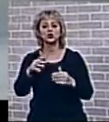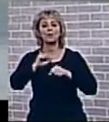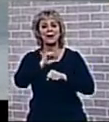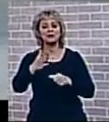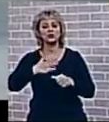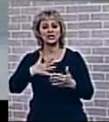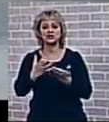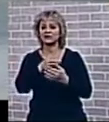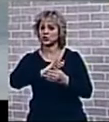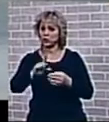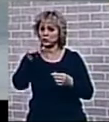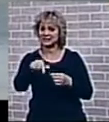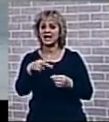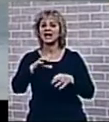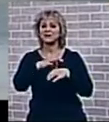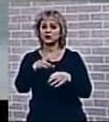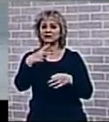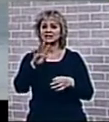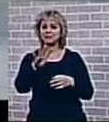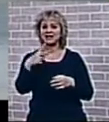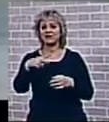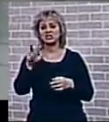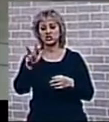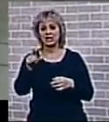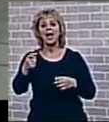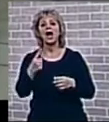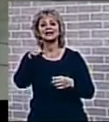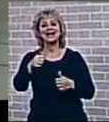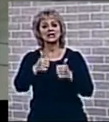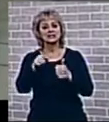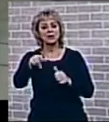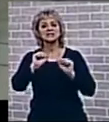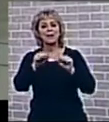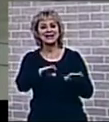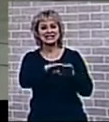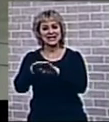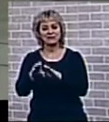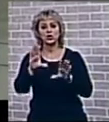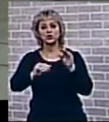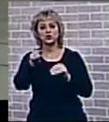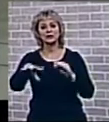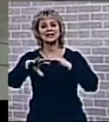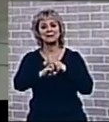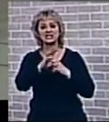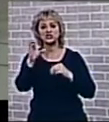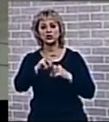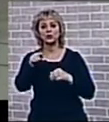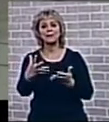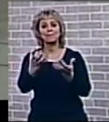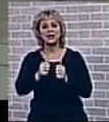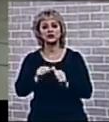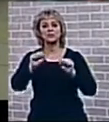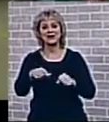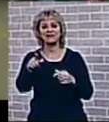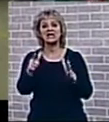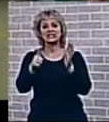наши девушки не упустят. Ведем 25-23. Однако соперницы смогли сравнять счет, а на последних секундах еще и получили право